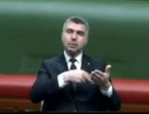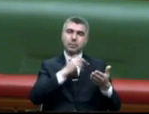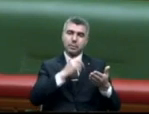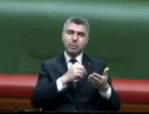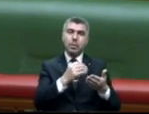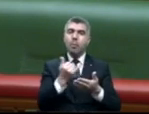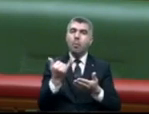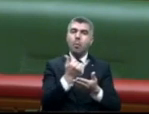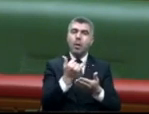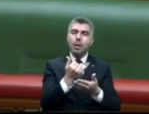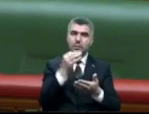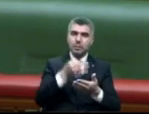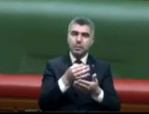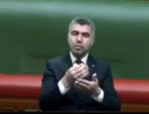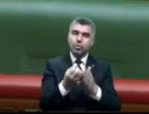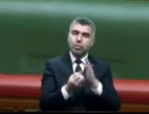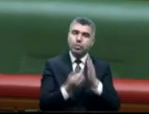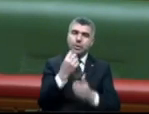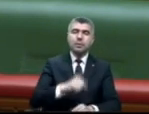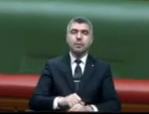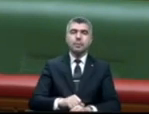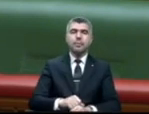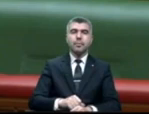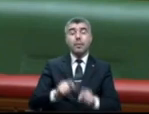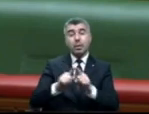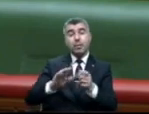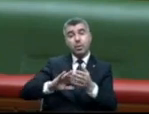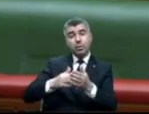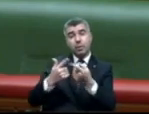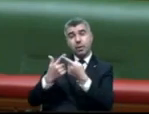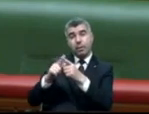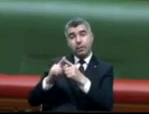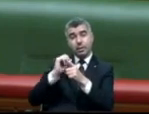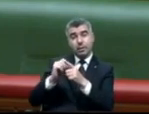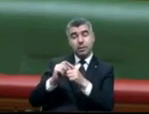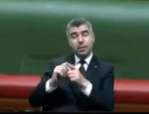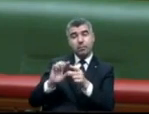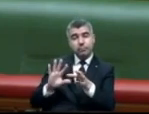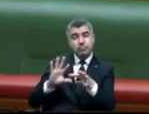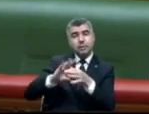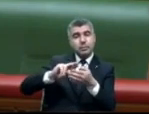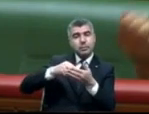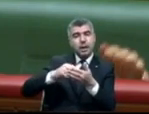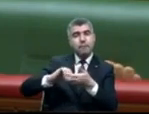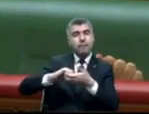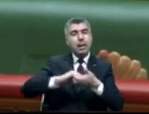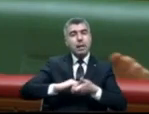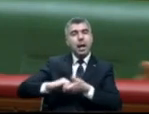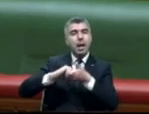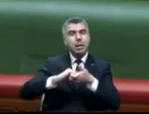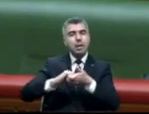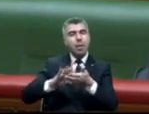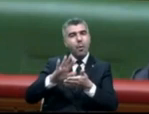تتيح إمكانية حقيقية، حيث تظل غير مستغلة بشكل أمثل رغم انخراط كل الفيدراليات